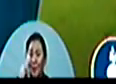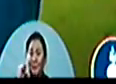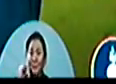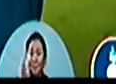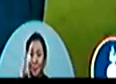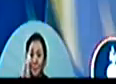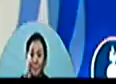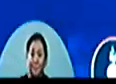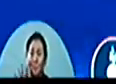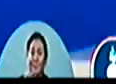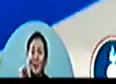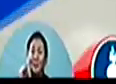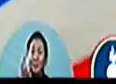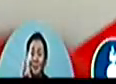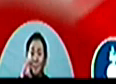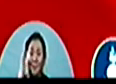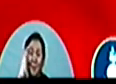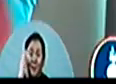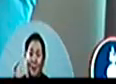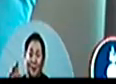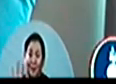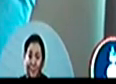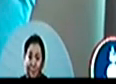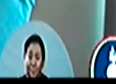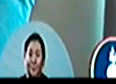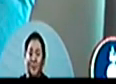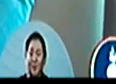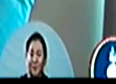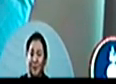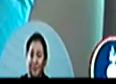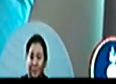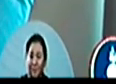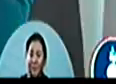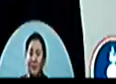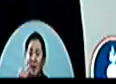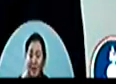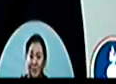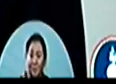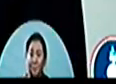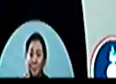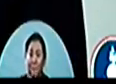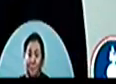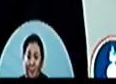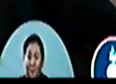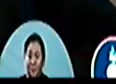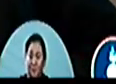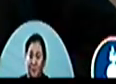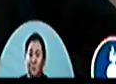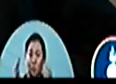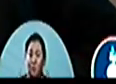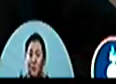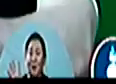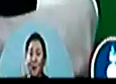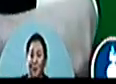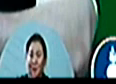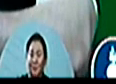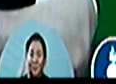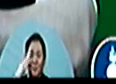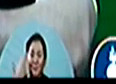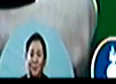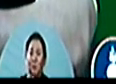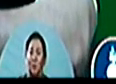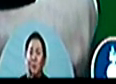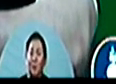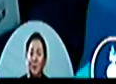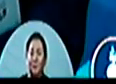үүрэг ардчилсан намд бий. Ардчилсан нам даргаыг хамгаалах биш, иргэдийн эрхийг, эд баялагийг, хийсэн